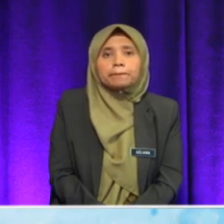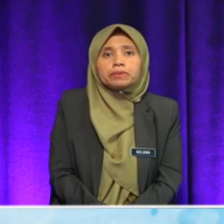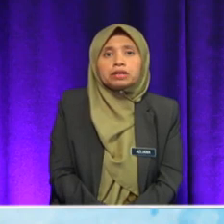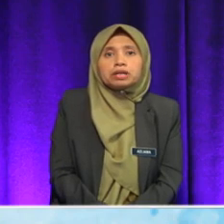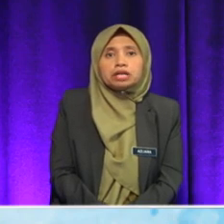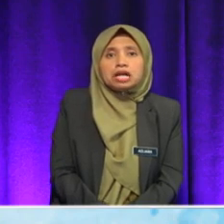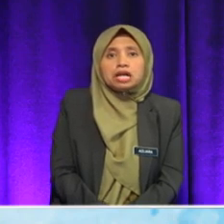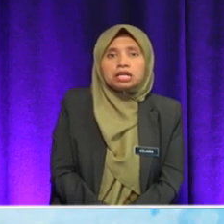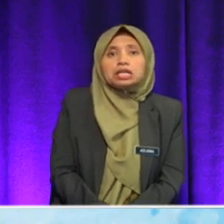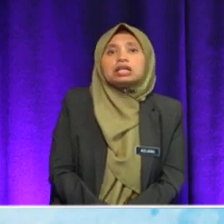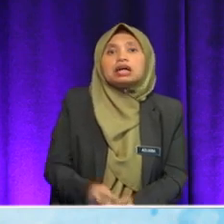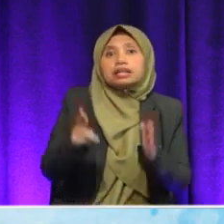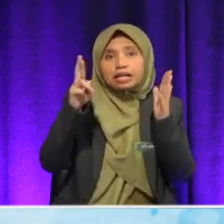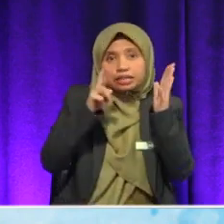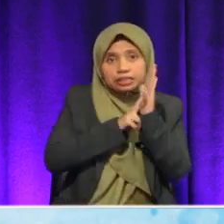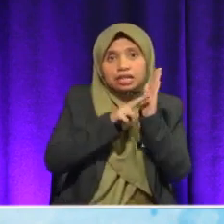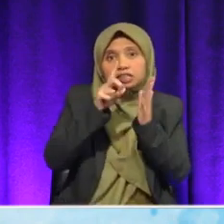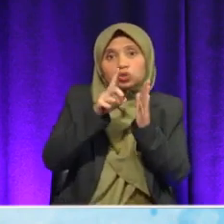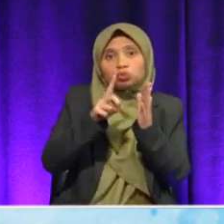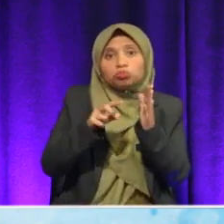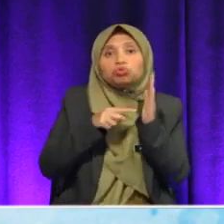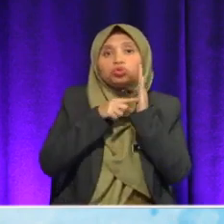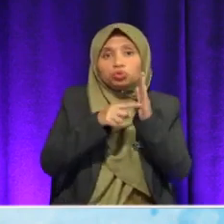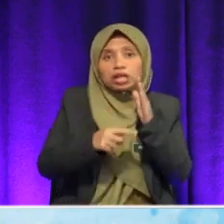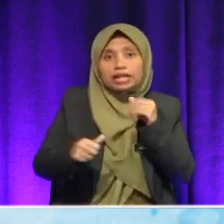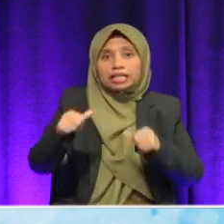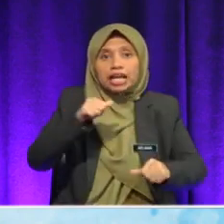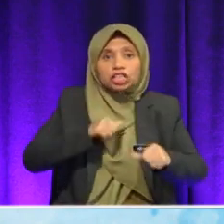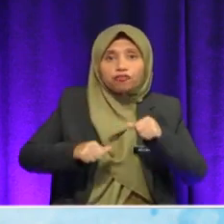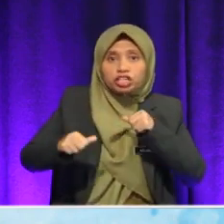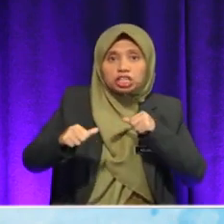1 menunjukkan contoh activity membuat